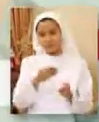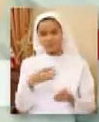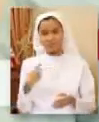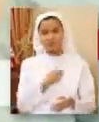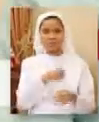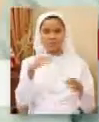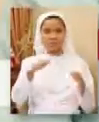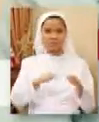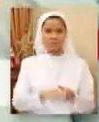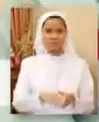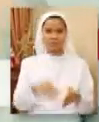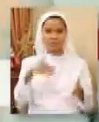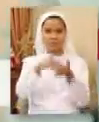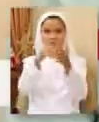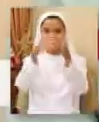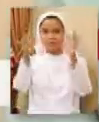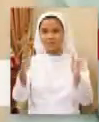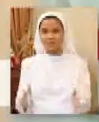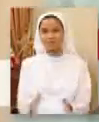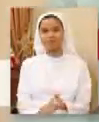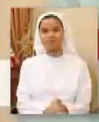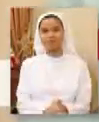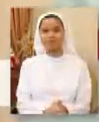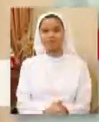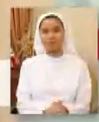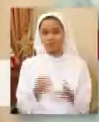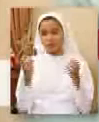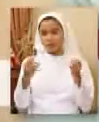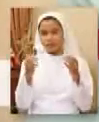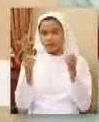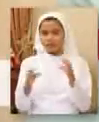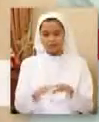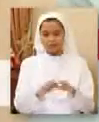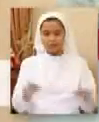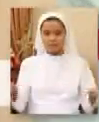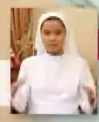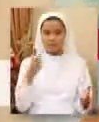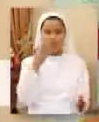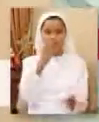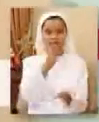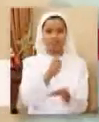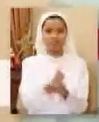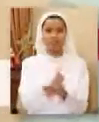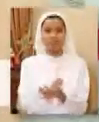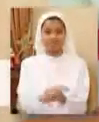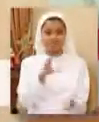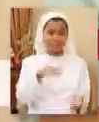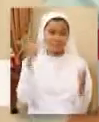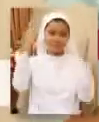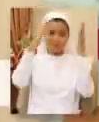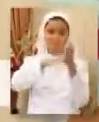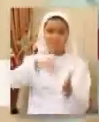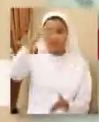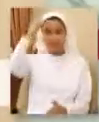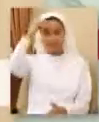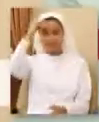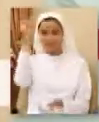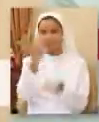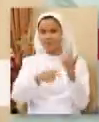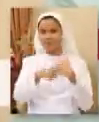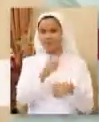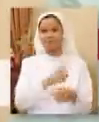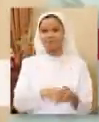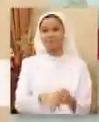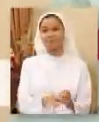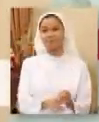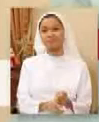Oo. Dinala. Nag-courtesy call sila. Courtesy call sila. Sign, natuto ako mag-sign language eh, di ba? Mga ganyan.